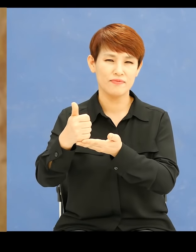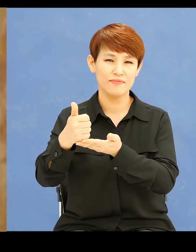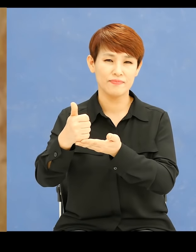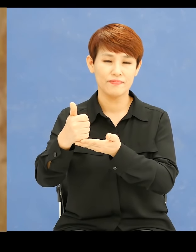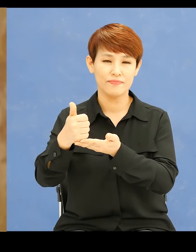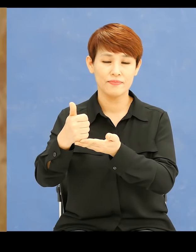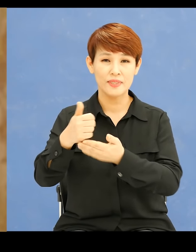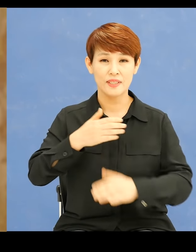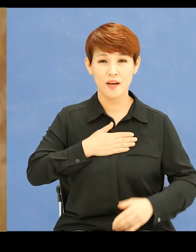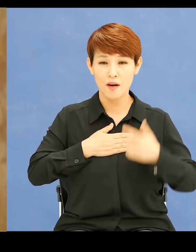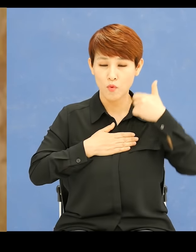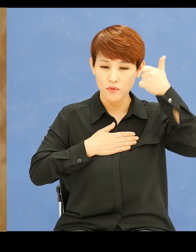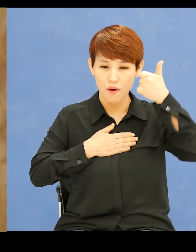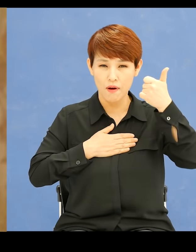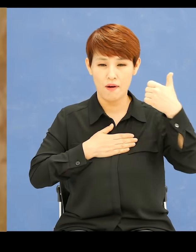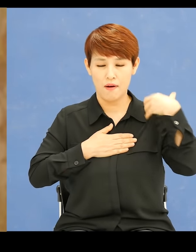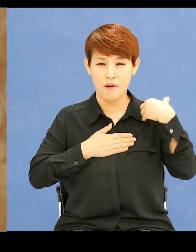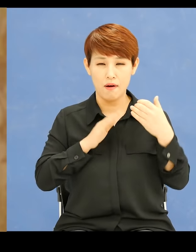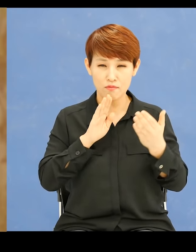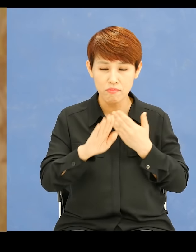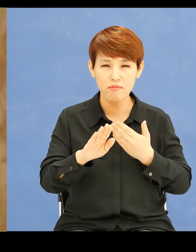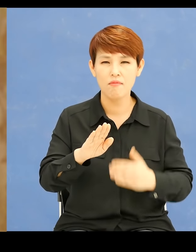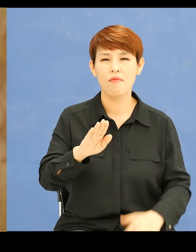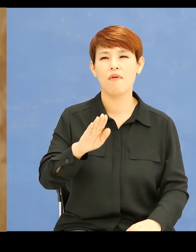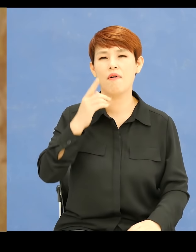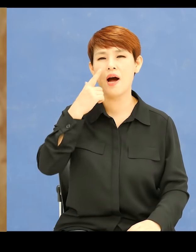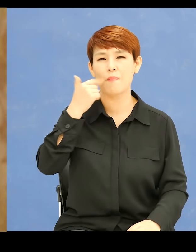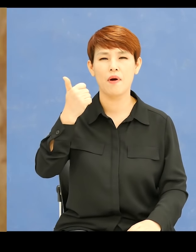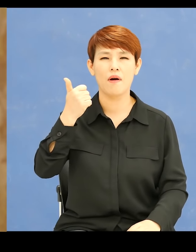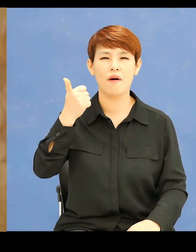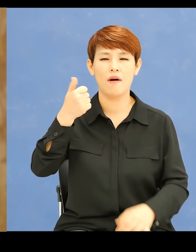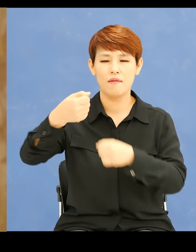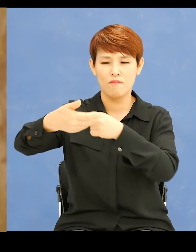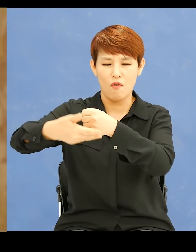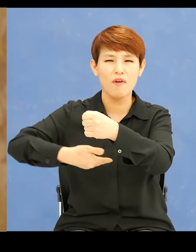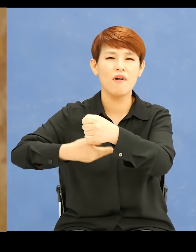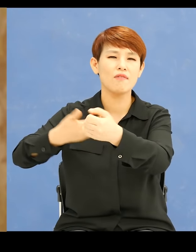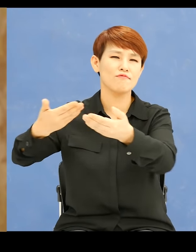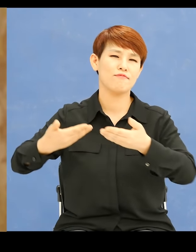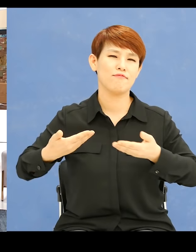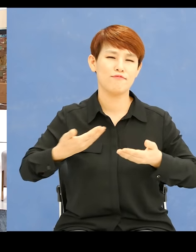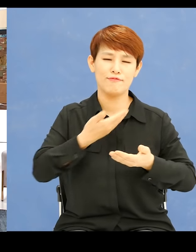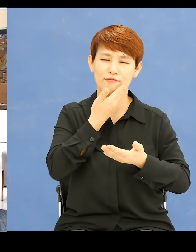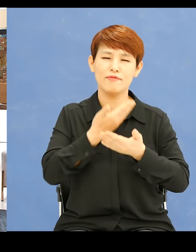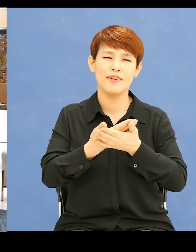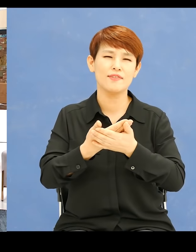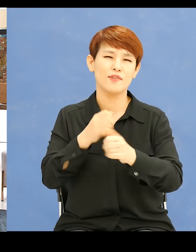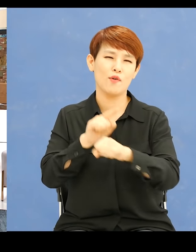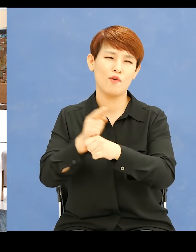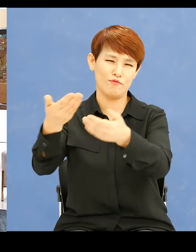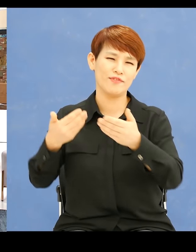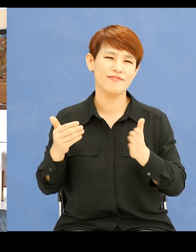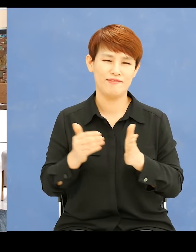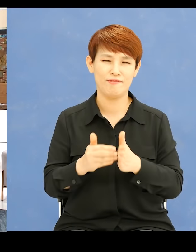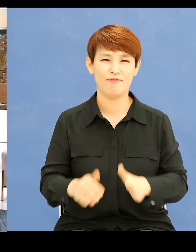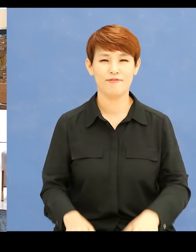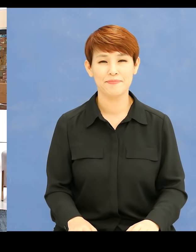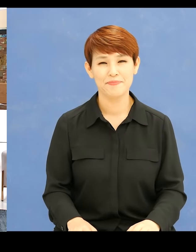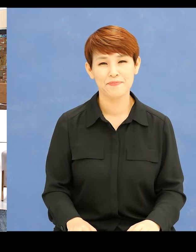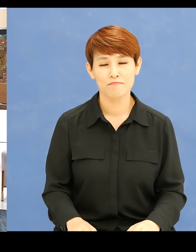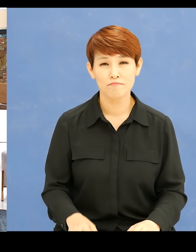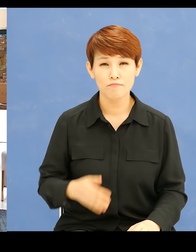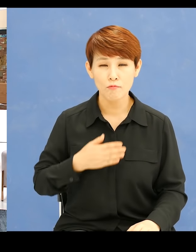것들은 제가 지금 목사가 되고 보니까 아버지에게 받은 가장 좀 어떤 귀한 선물인 것 같아요. 네. 배울 만한 부분들이 참 많으셨던 그러시네요.